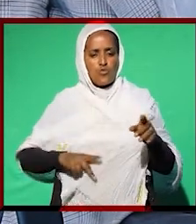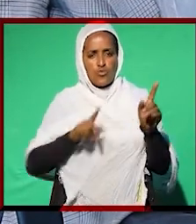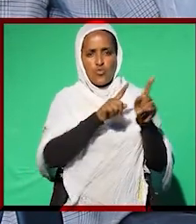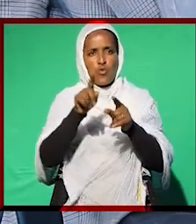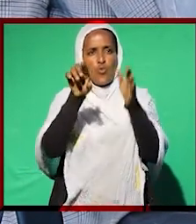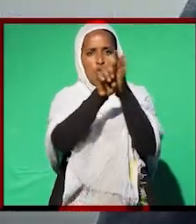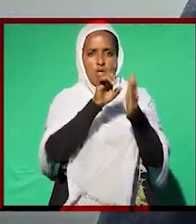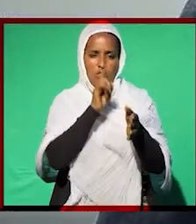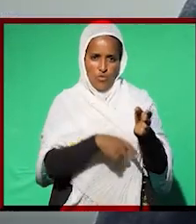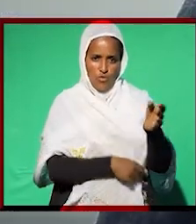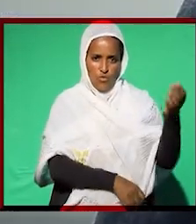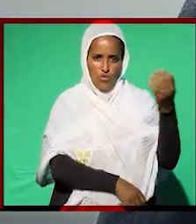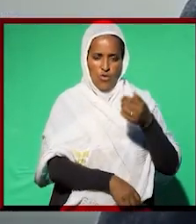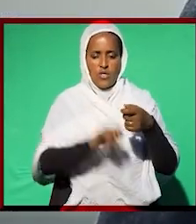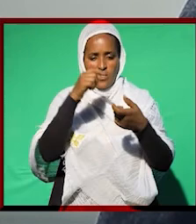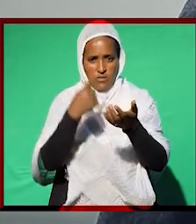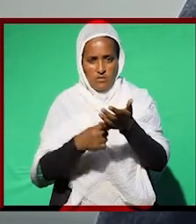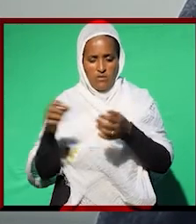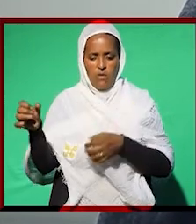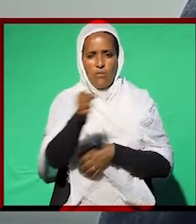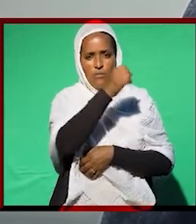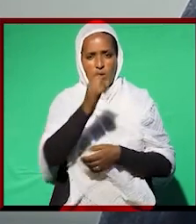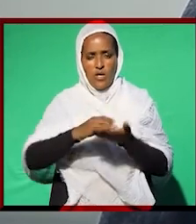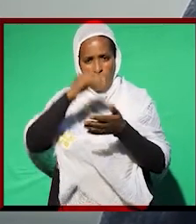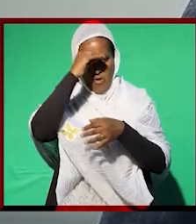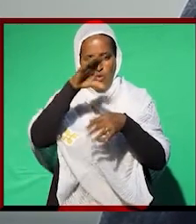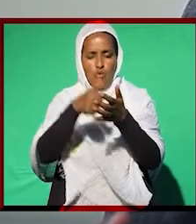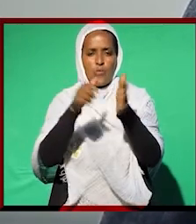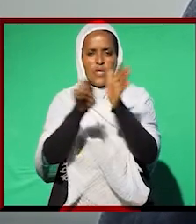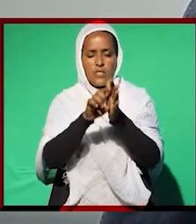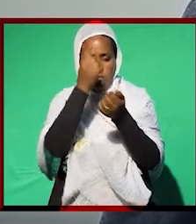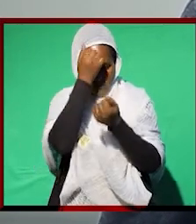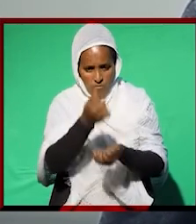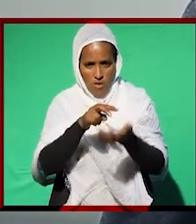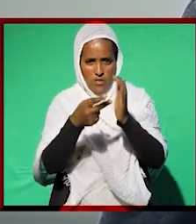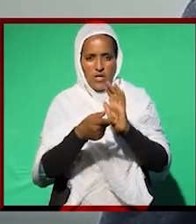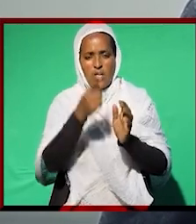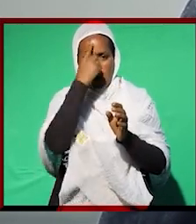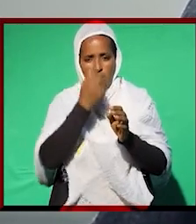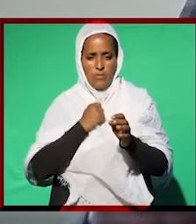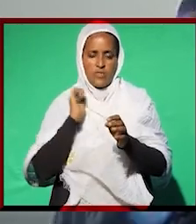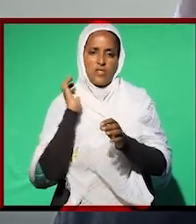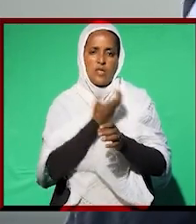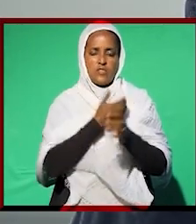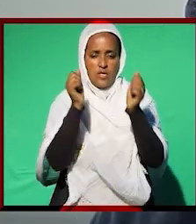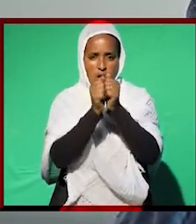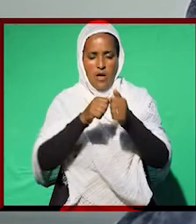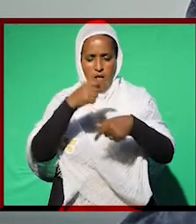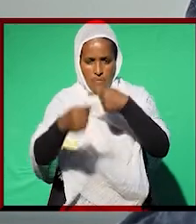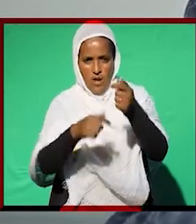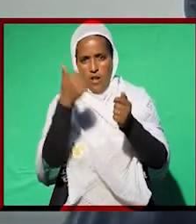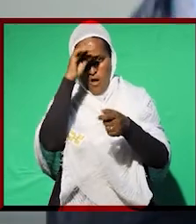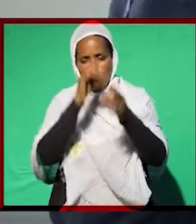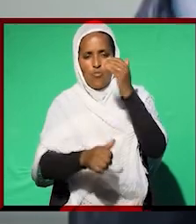ደግሞ ህግ ነው። ሰማዕትነትን የተማርነው ለሁሉም ህግ እንገዛለን ማለት አይደለም። ከእምነታችን ጋር